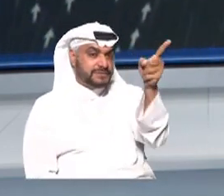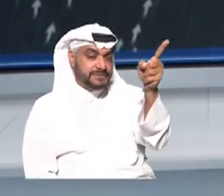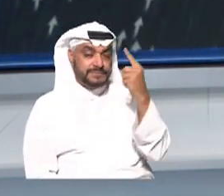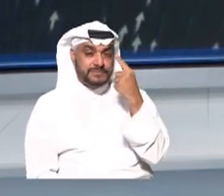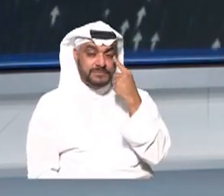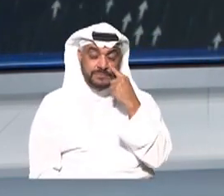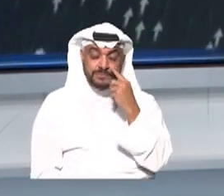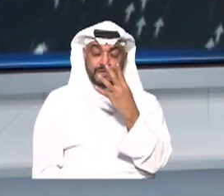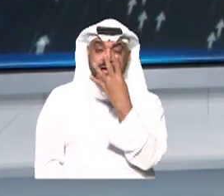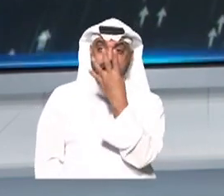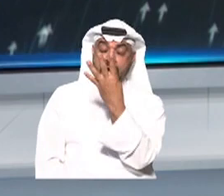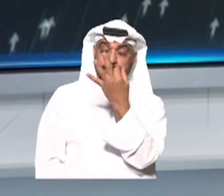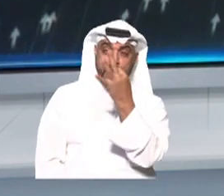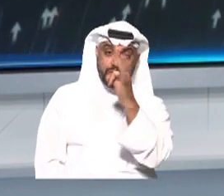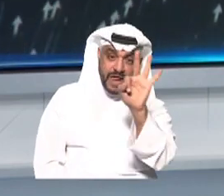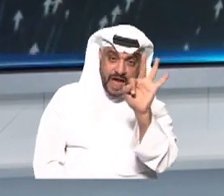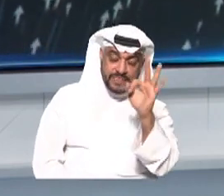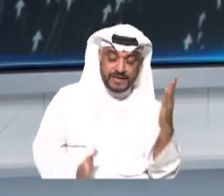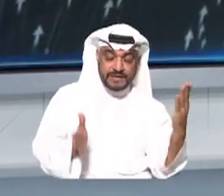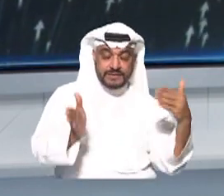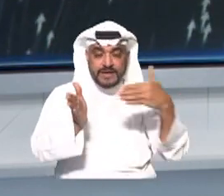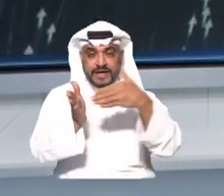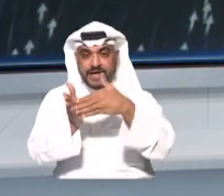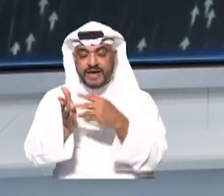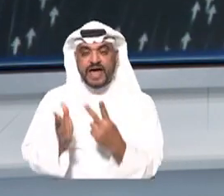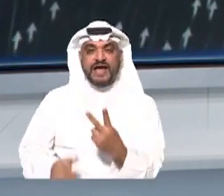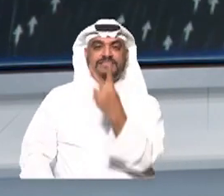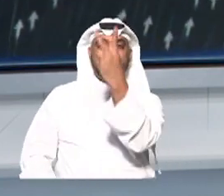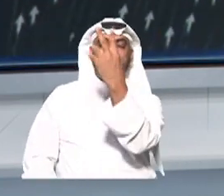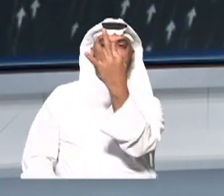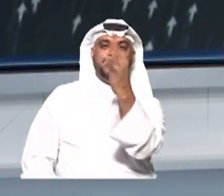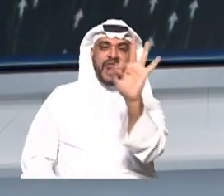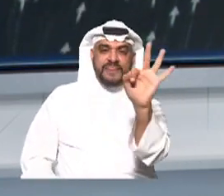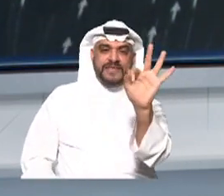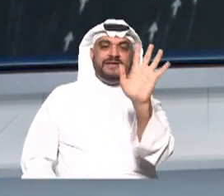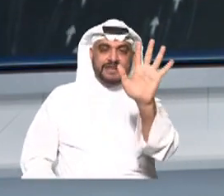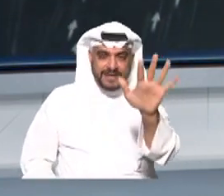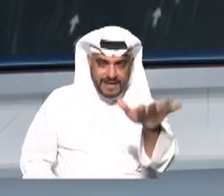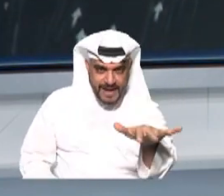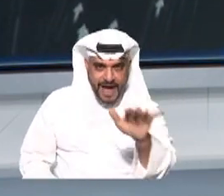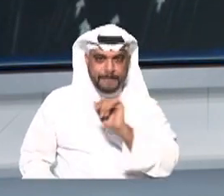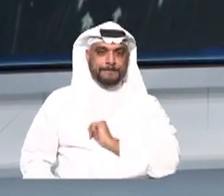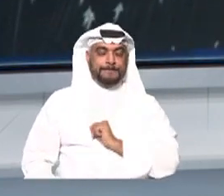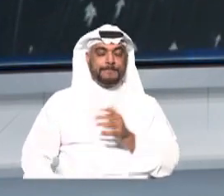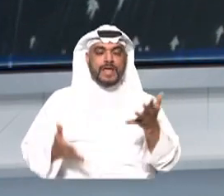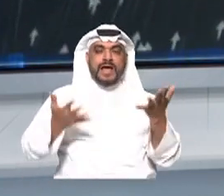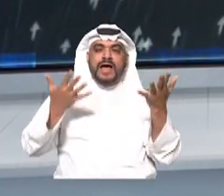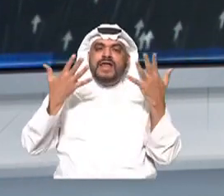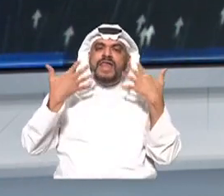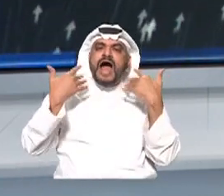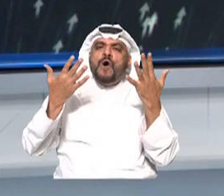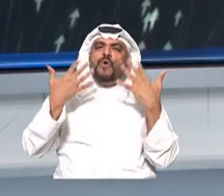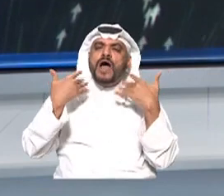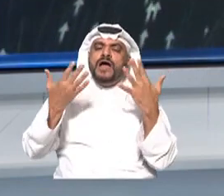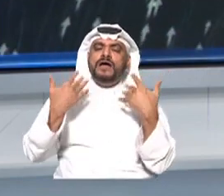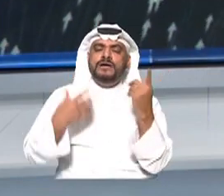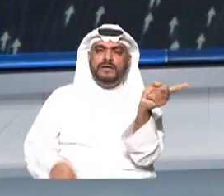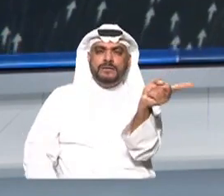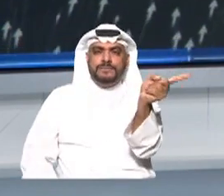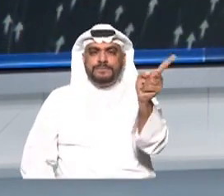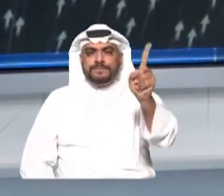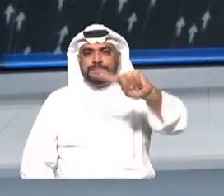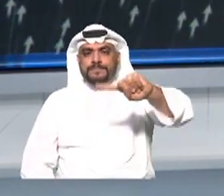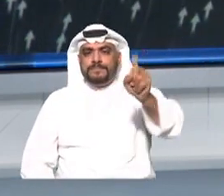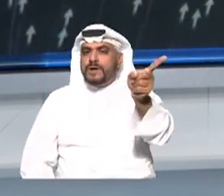ما بين 34 إلى 37 درجة مئوية. رياح متقلبة الاتجاه ما بين جنوبية شرقية على